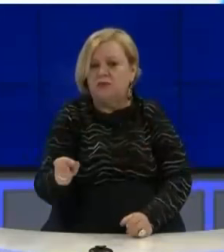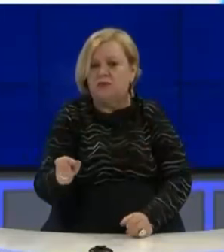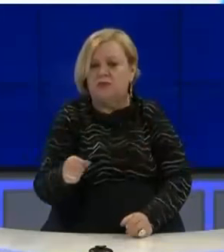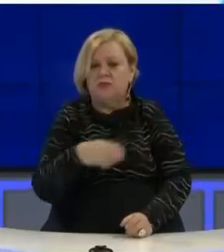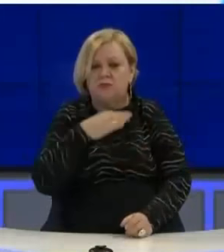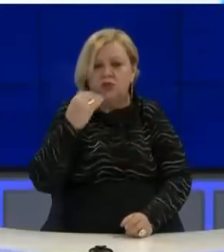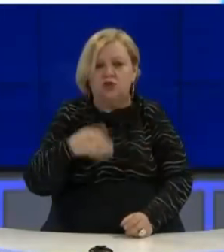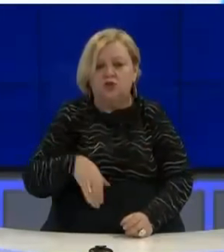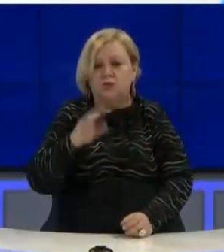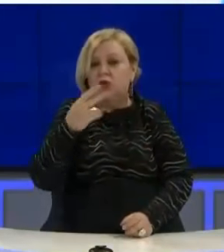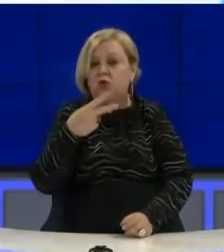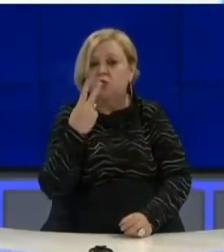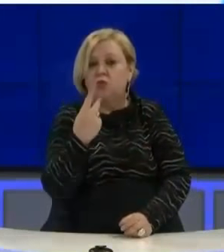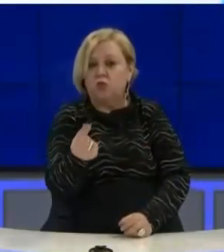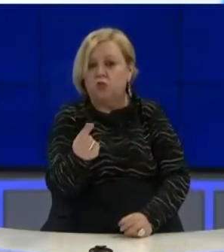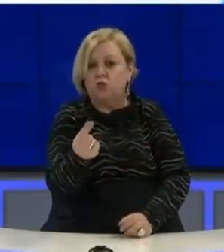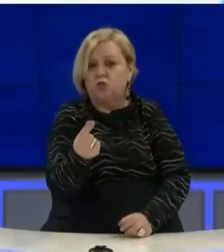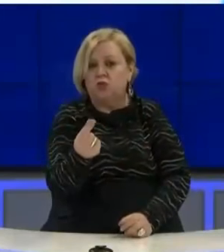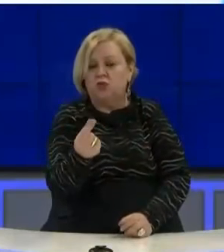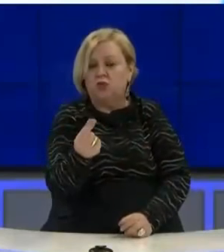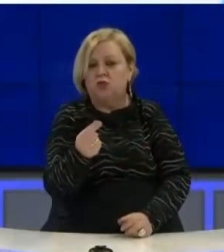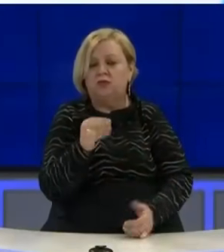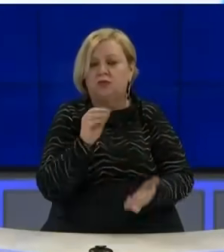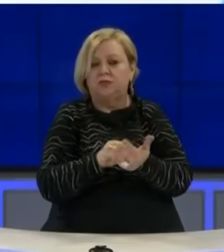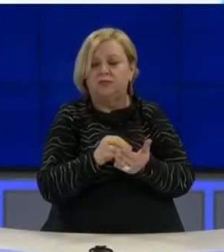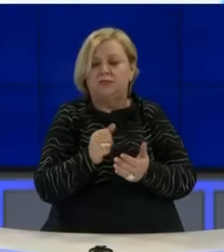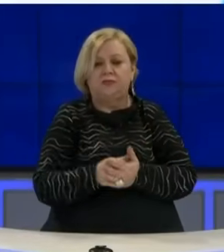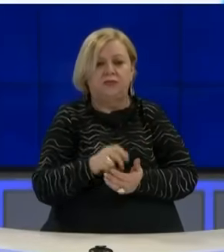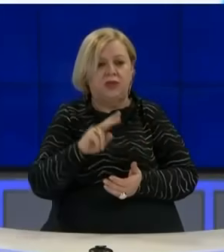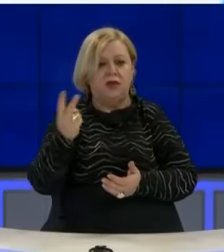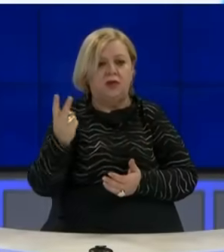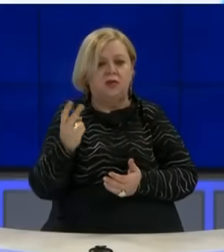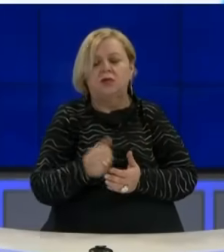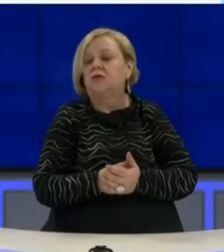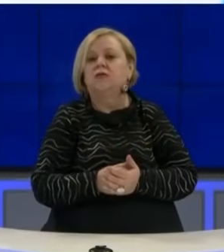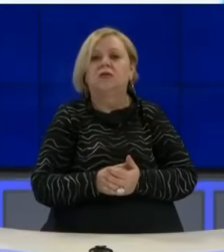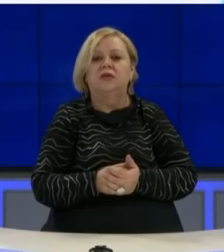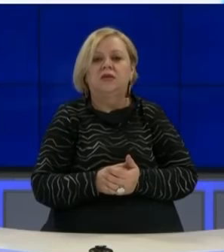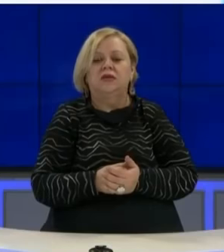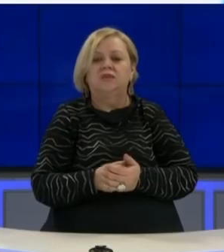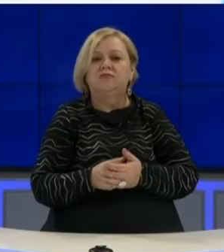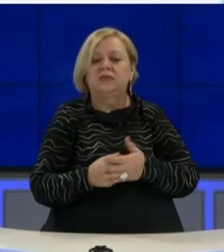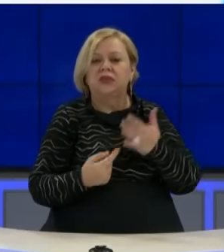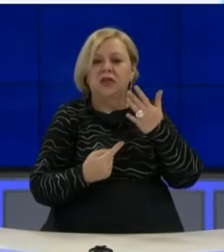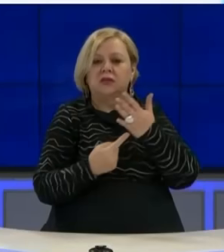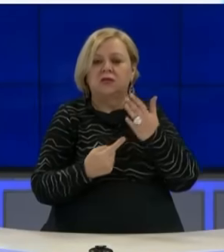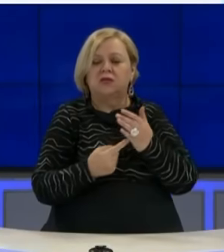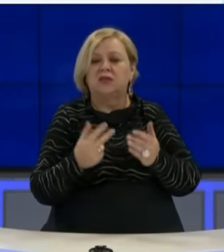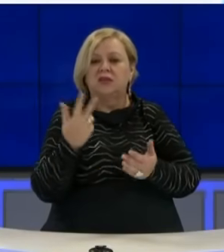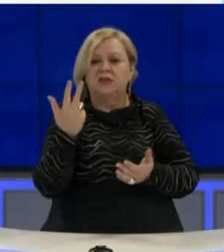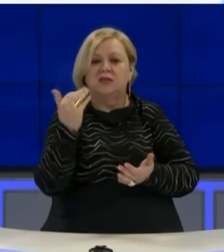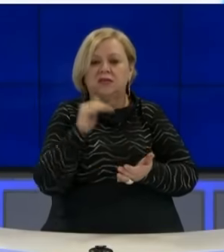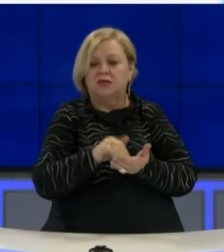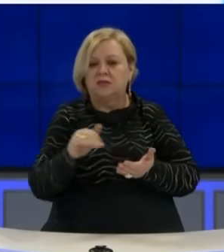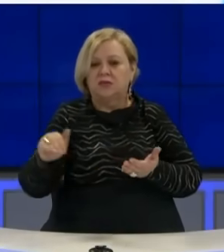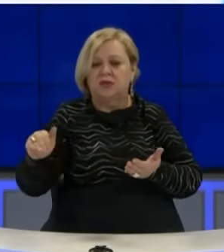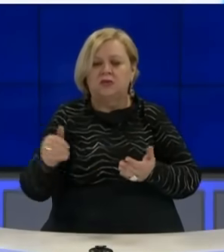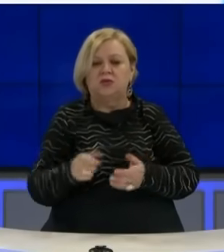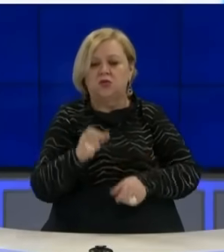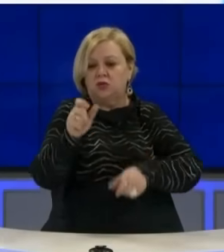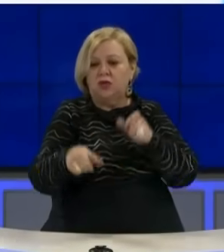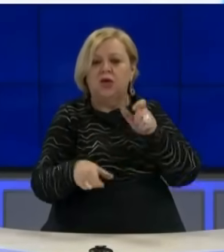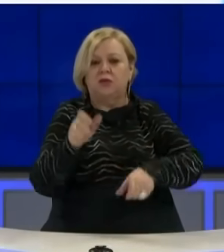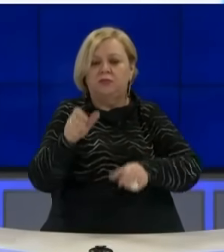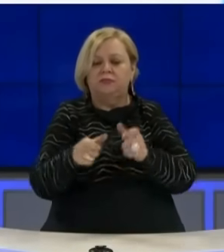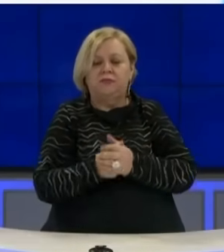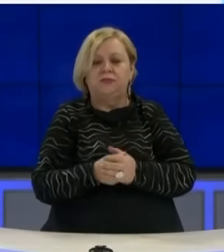shumë se dy aplikacione për regjistrim. Në anën tjetër të regjistruar në sistem janë 30.000 qytetarë nga Mërgata. Me që